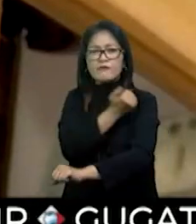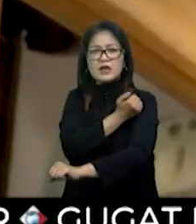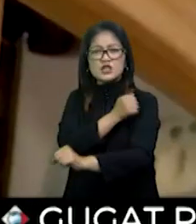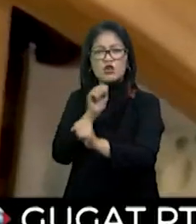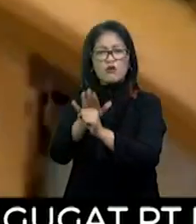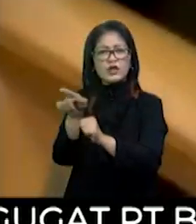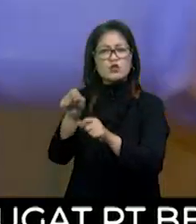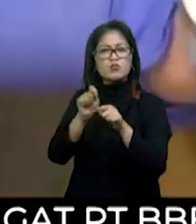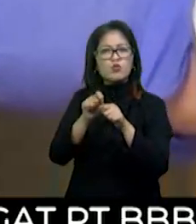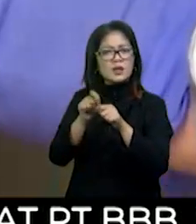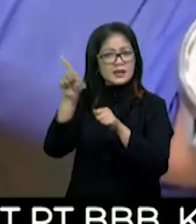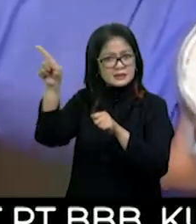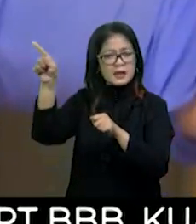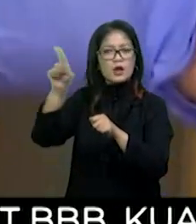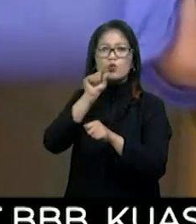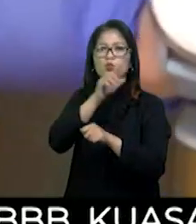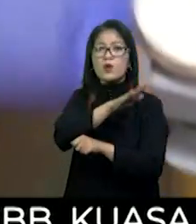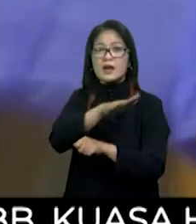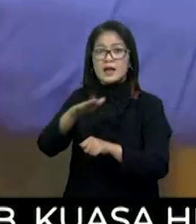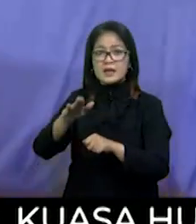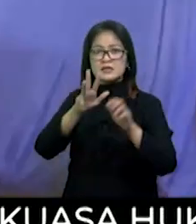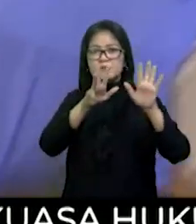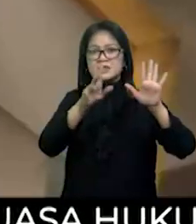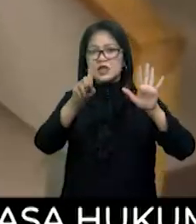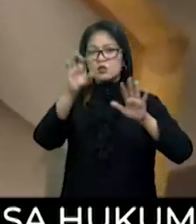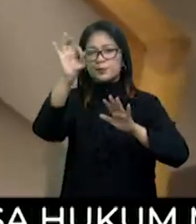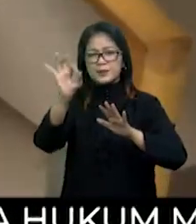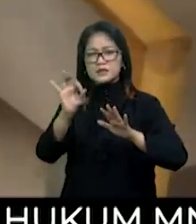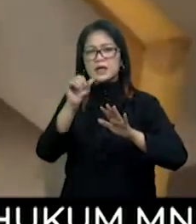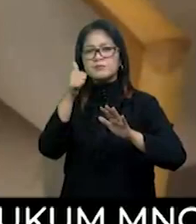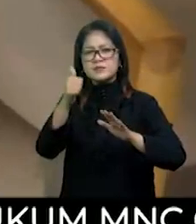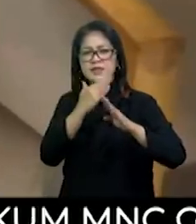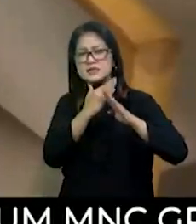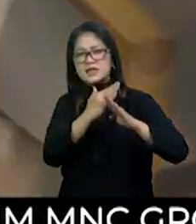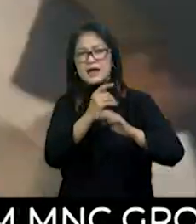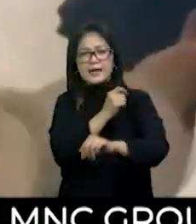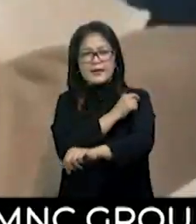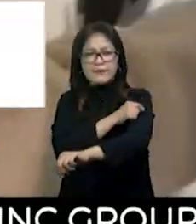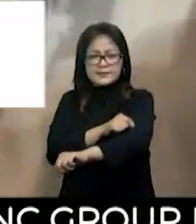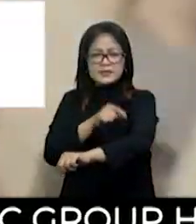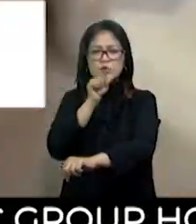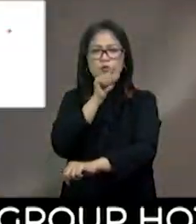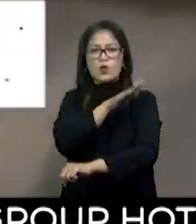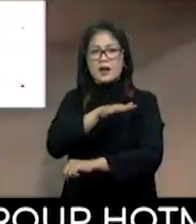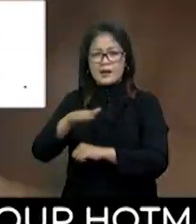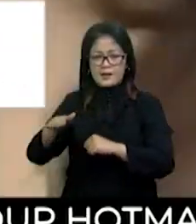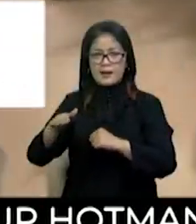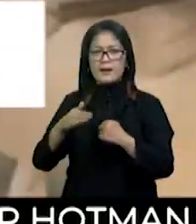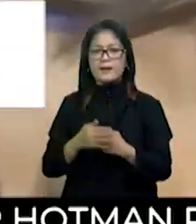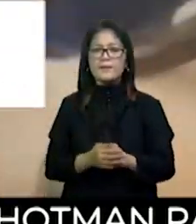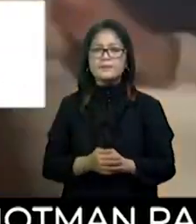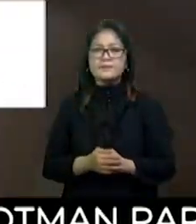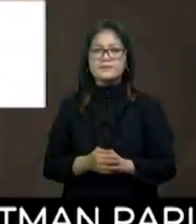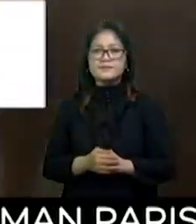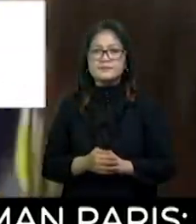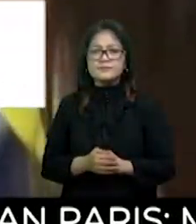buatan mereka aman untuk anak-anak dengan 91% efektivitas mencegah infeksi pada anak.